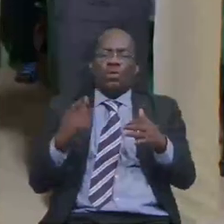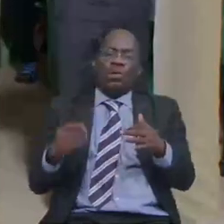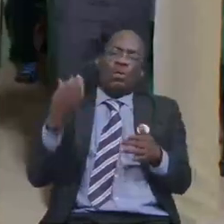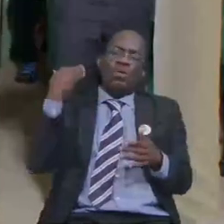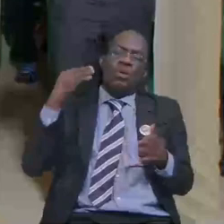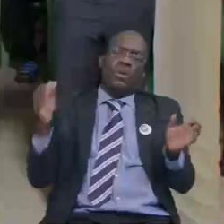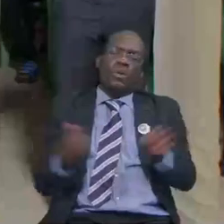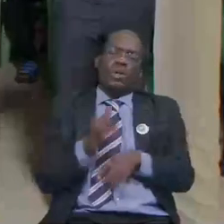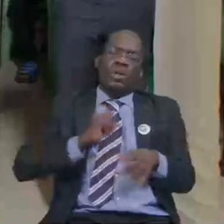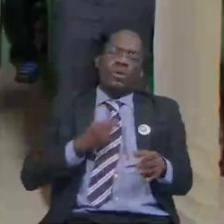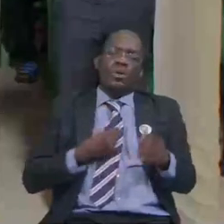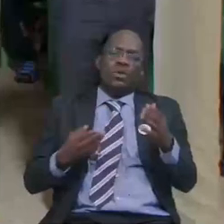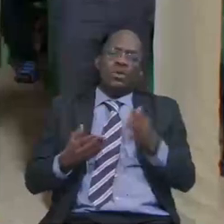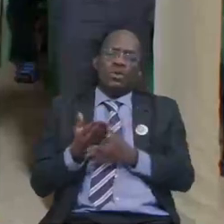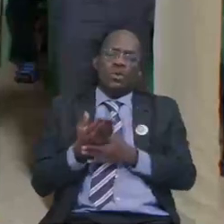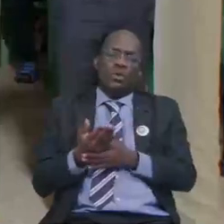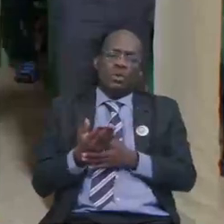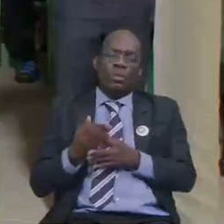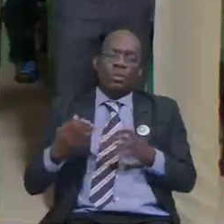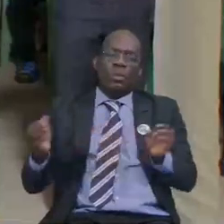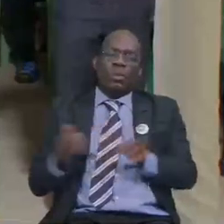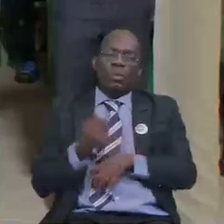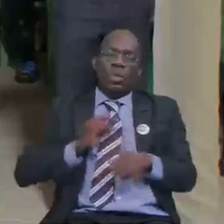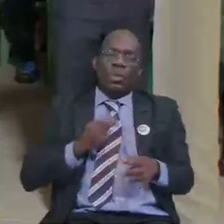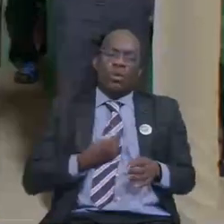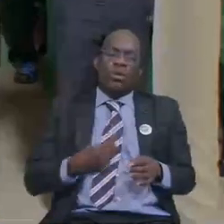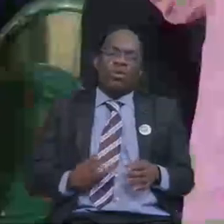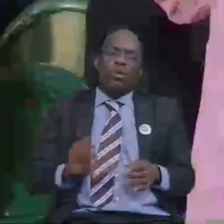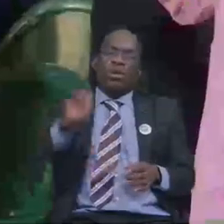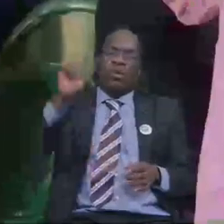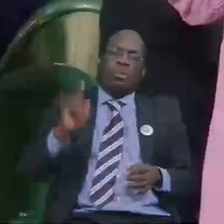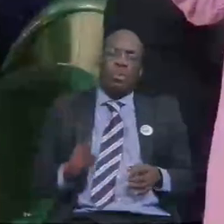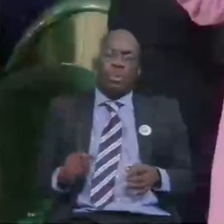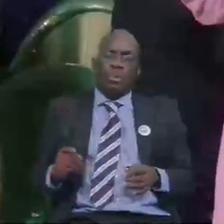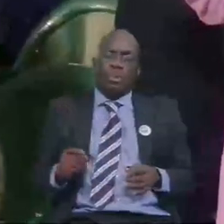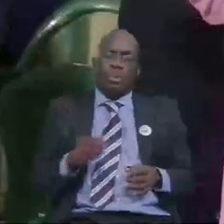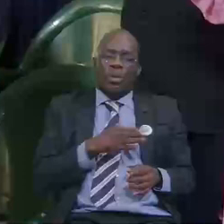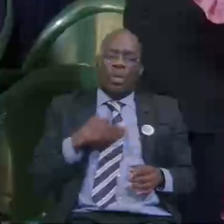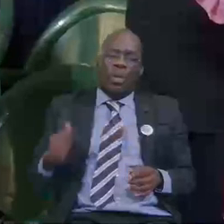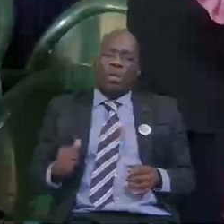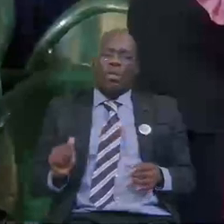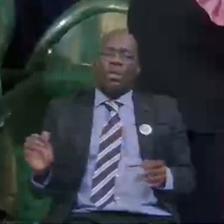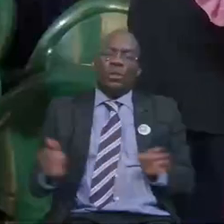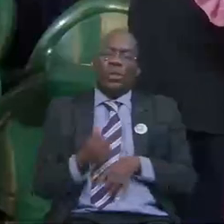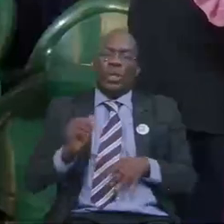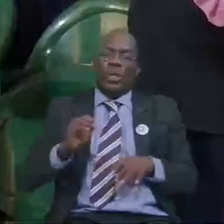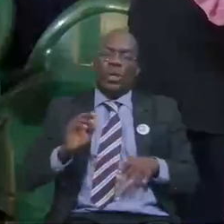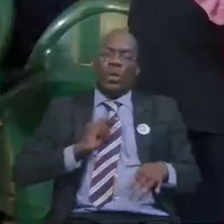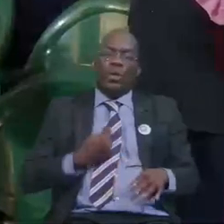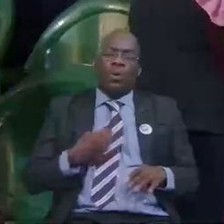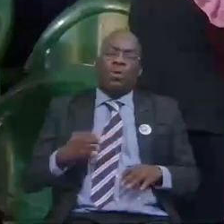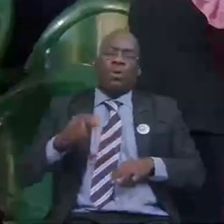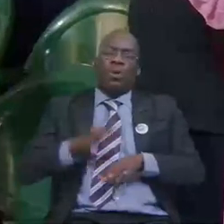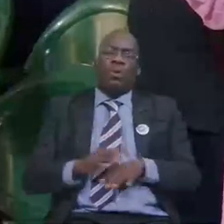nous avancer faire nous monter et faire nous avancer jusqu'à ce que